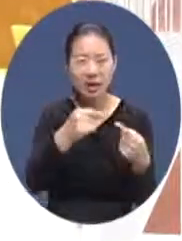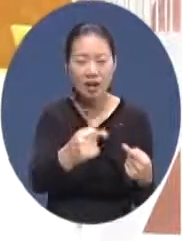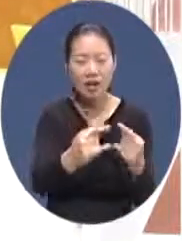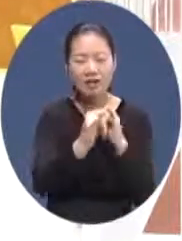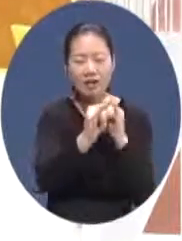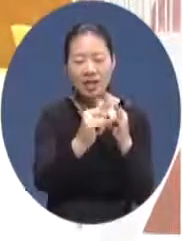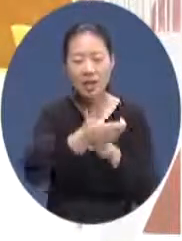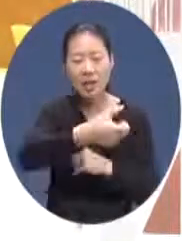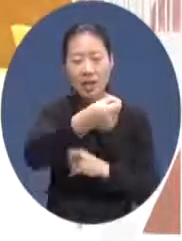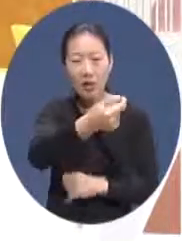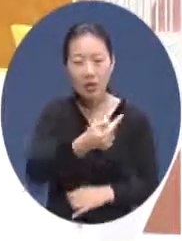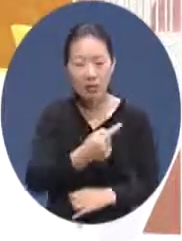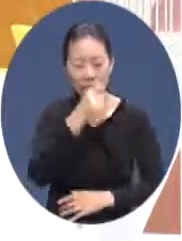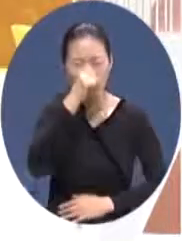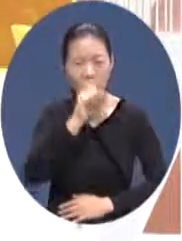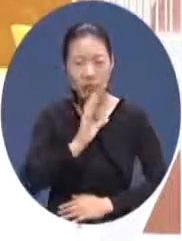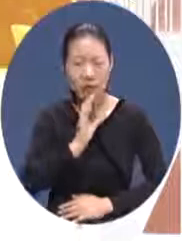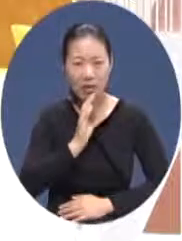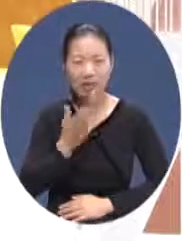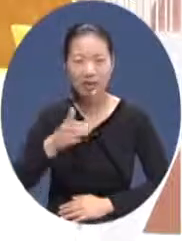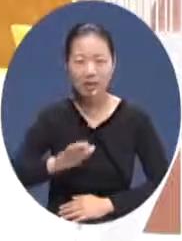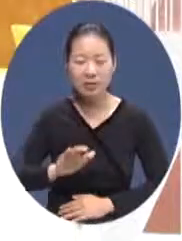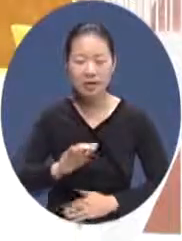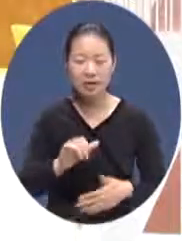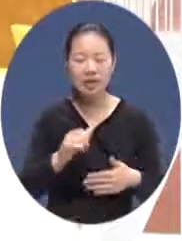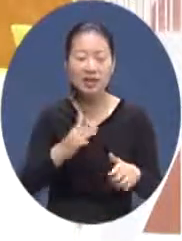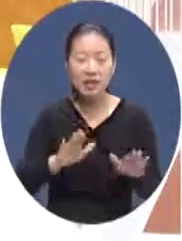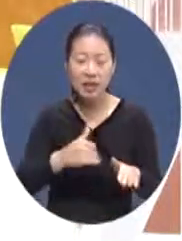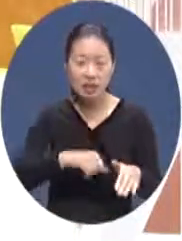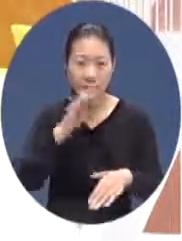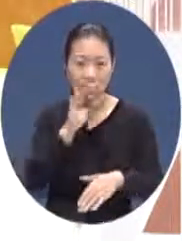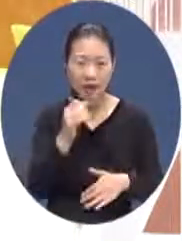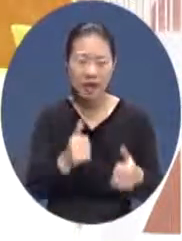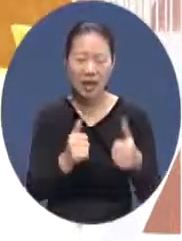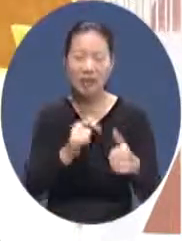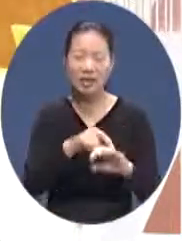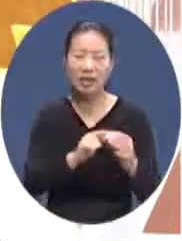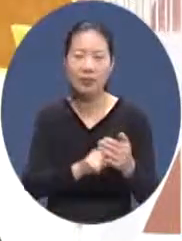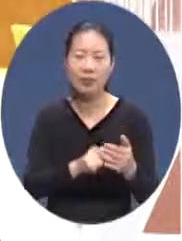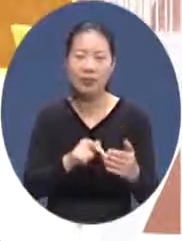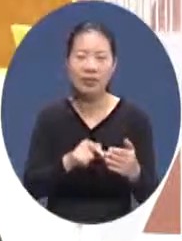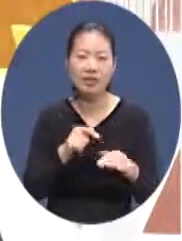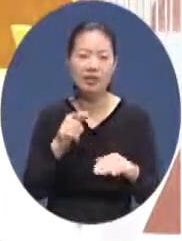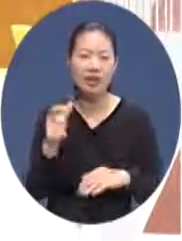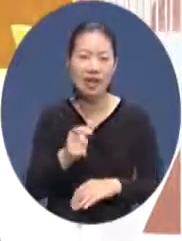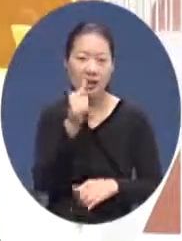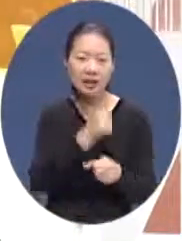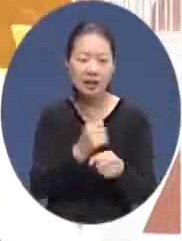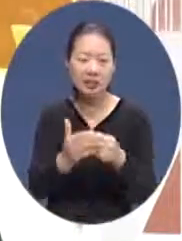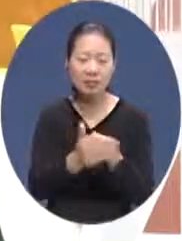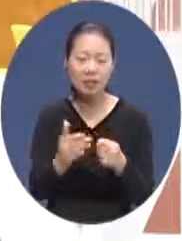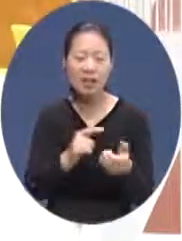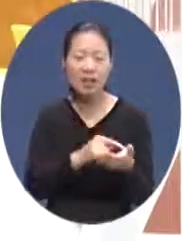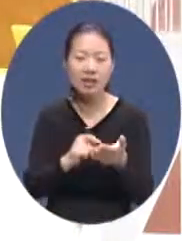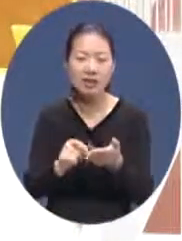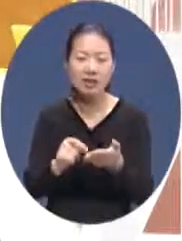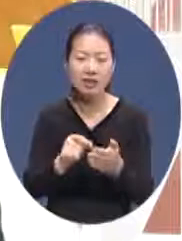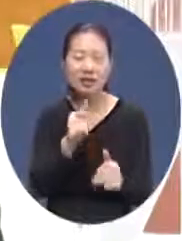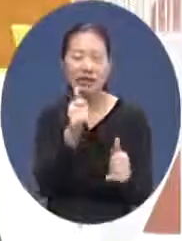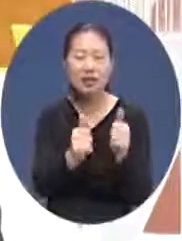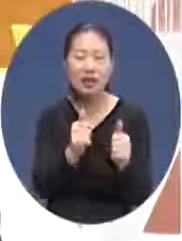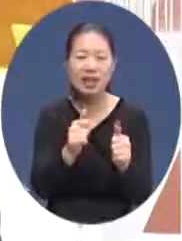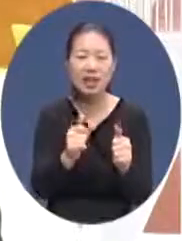애들이 많으니까. 근데 예담이는 경쟁 심리가 강하기 때문에 글쓰기에서 상을 받게 하는 거 굉장히 좋은 방법이고요. 경필대회가